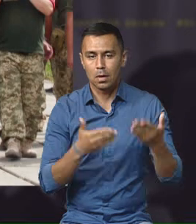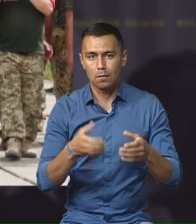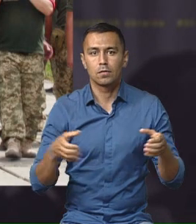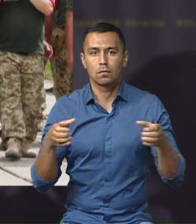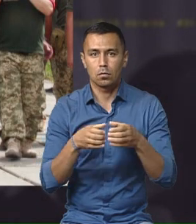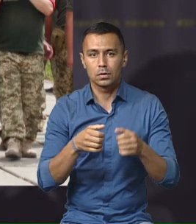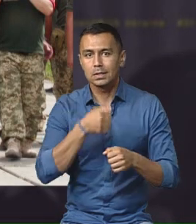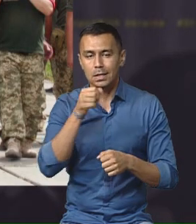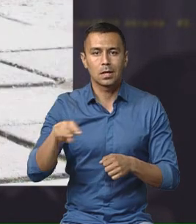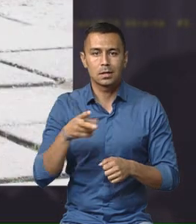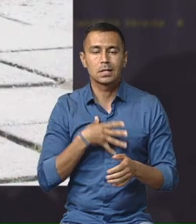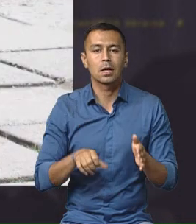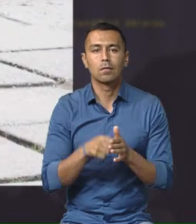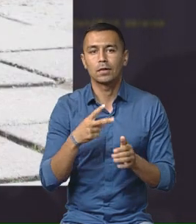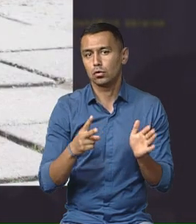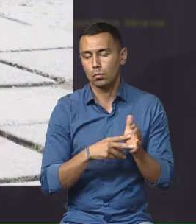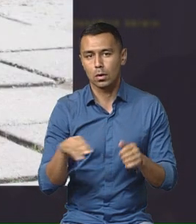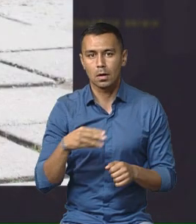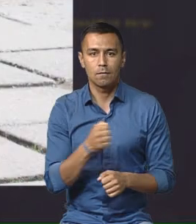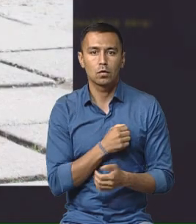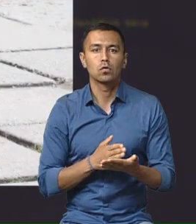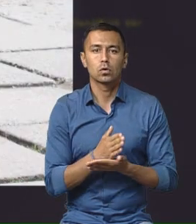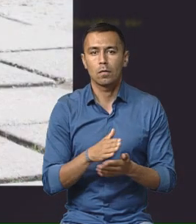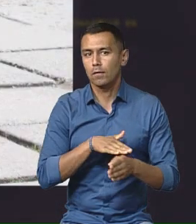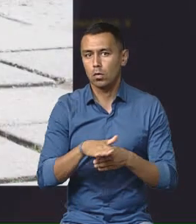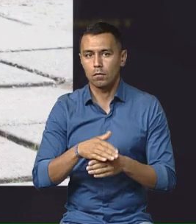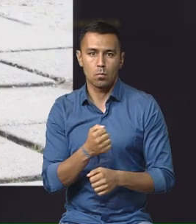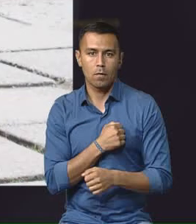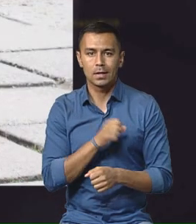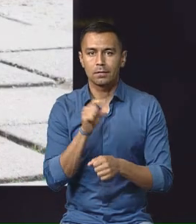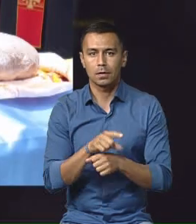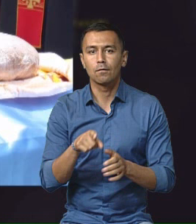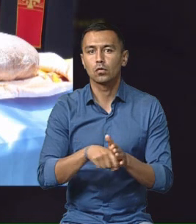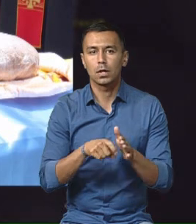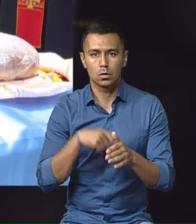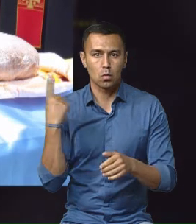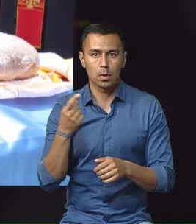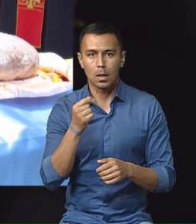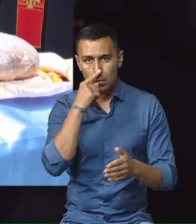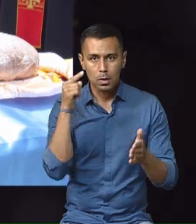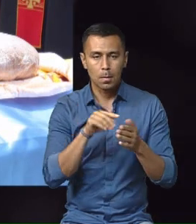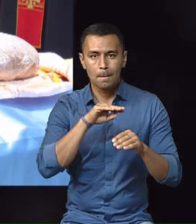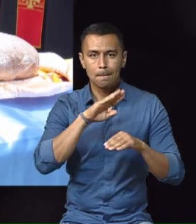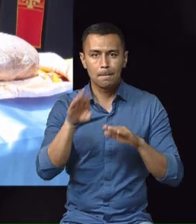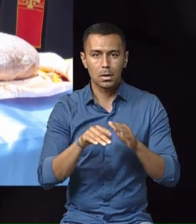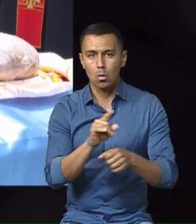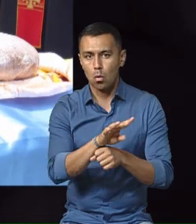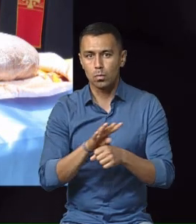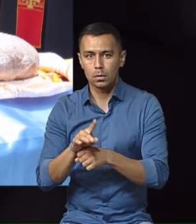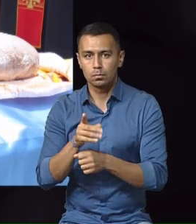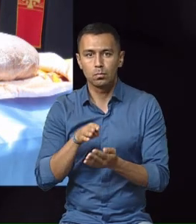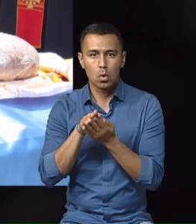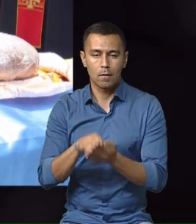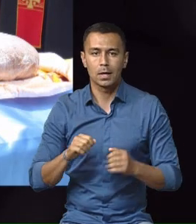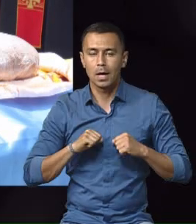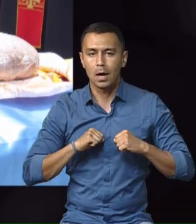Максим Дербушев, загинув 27 травня. Військовослужбовець виконував бойове завдання в Донецькій області, де потрапив під мінометний обстріл. Поховали героя